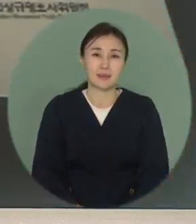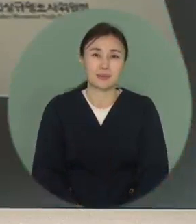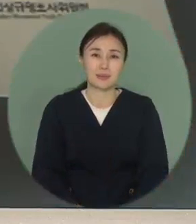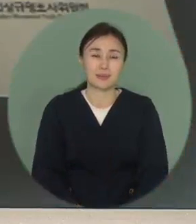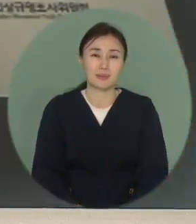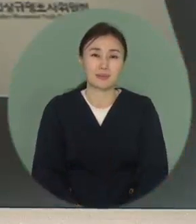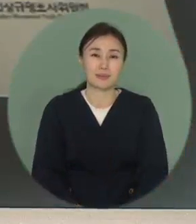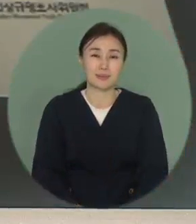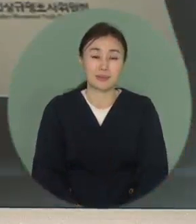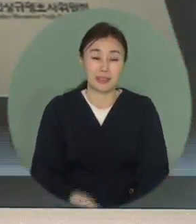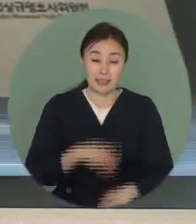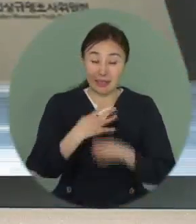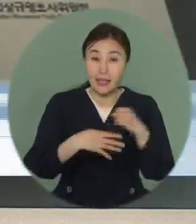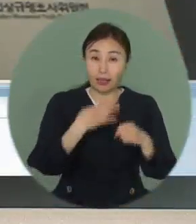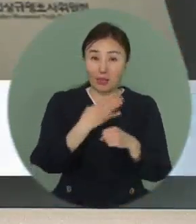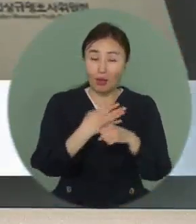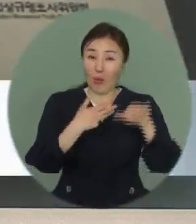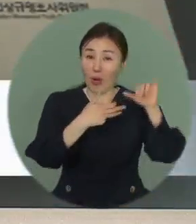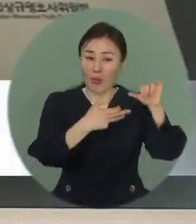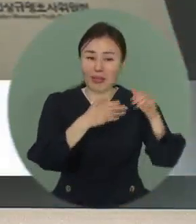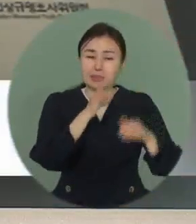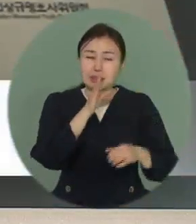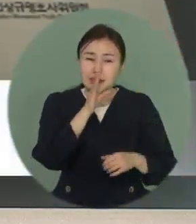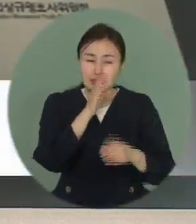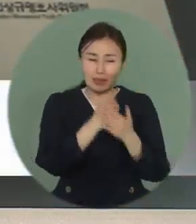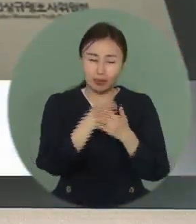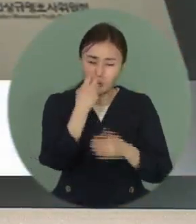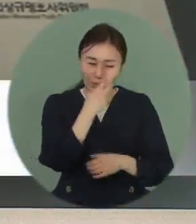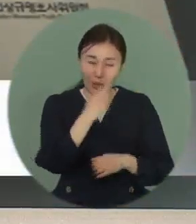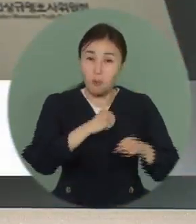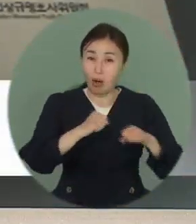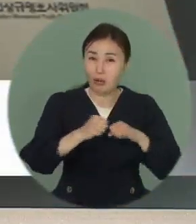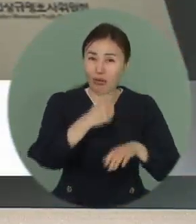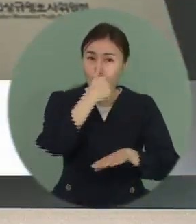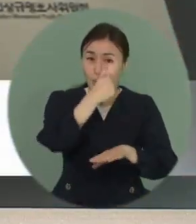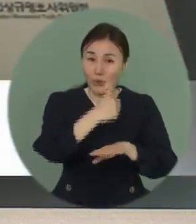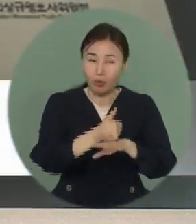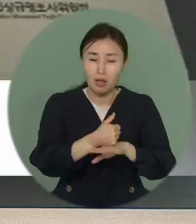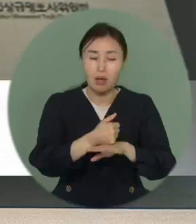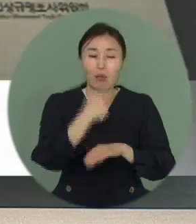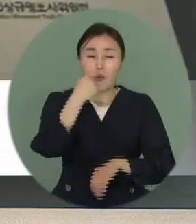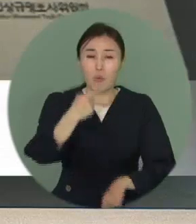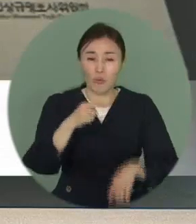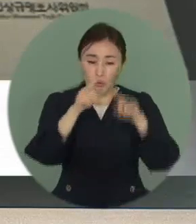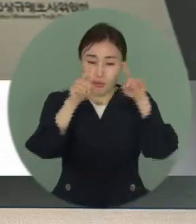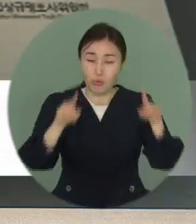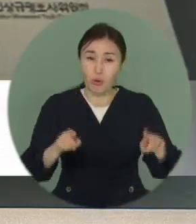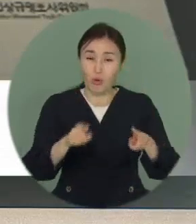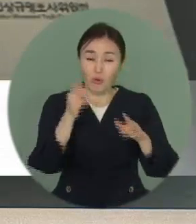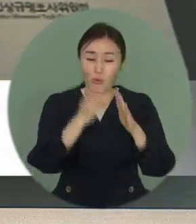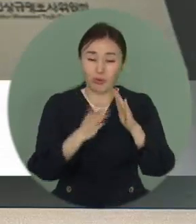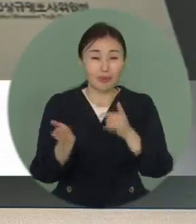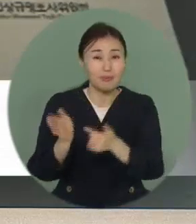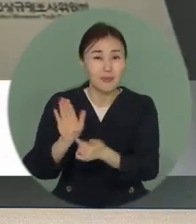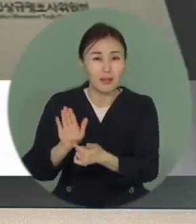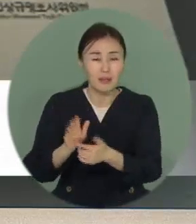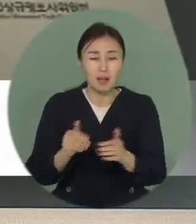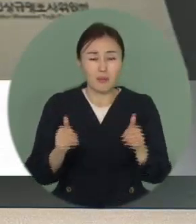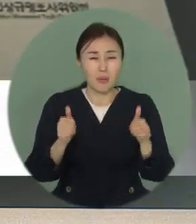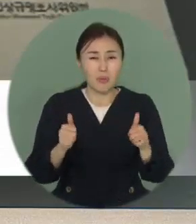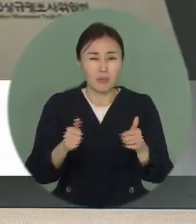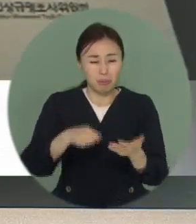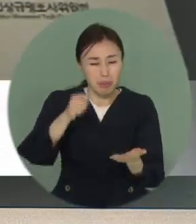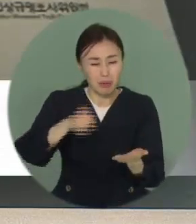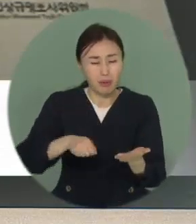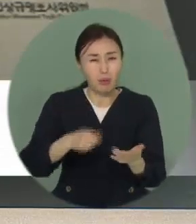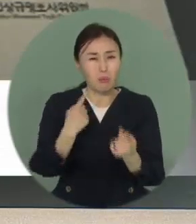밝혔습니다 4년 동안에 5.18 진상규명 조사 활동 결과를 담은 보고서가 공개된 가운데 법원 판결문